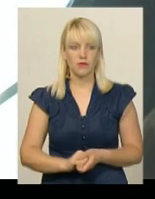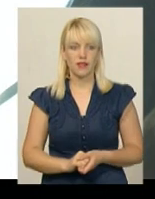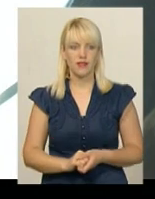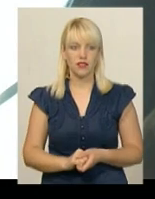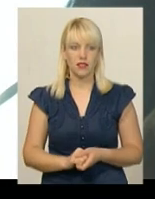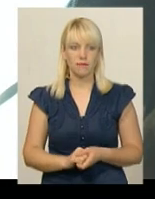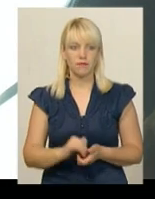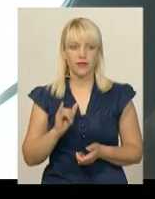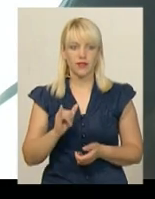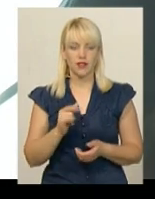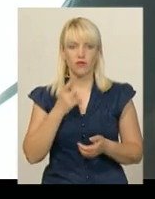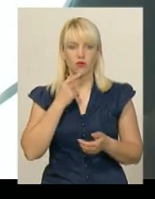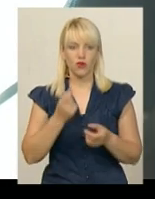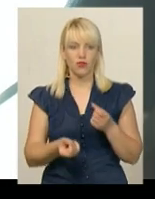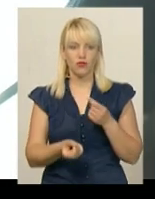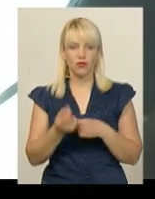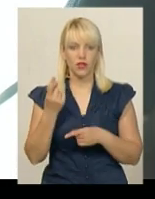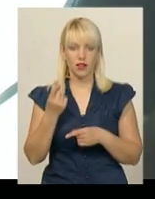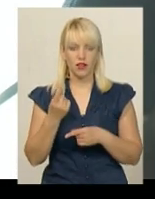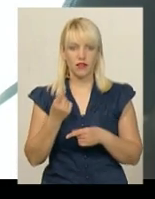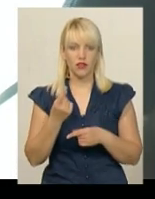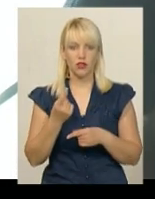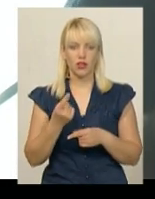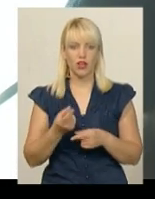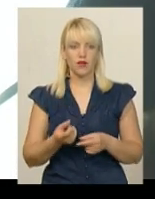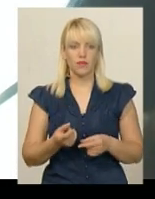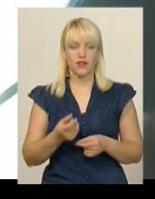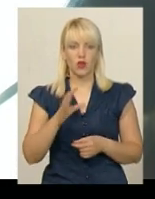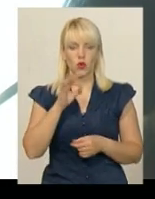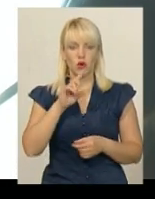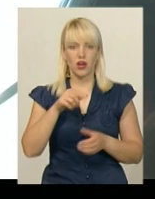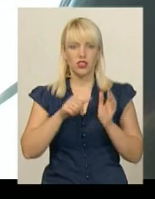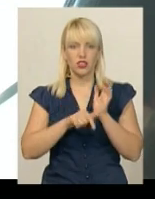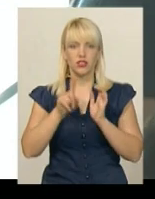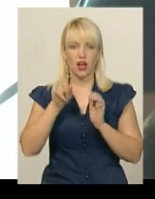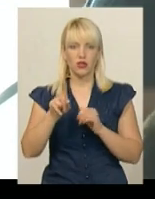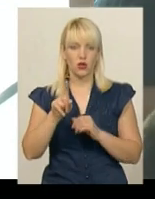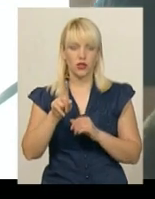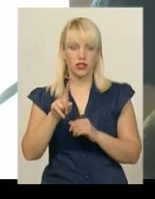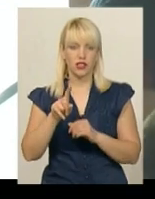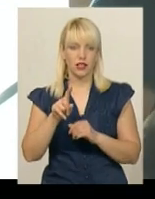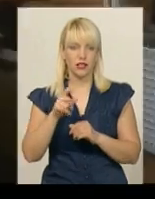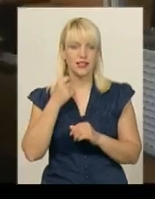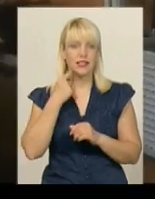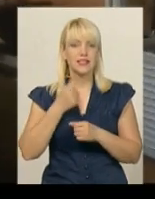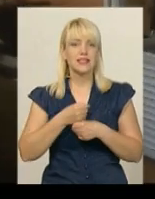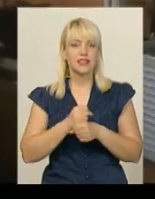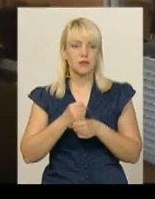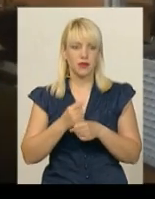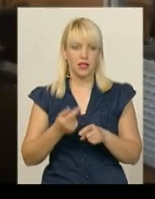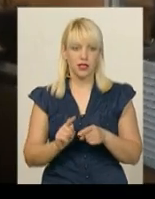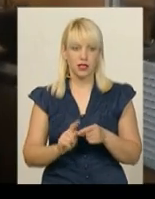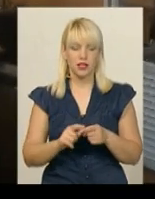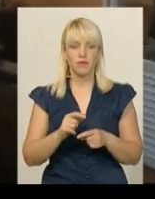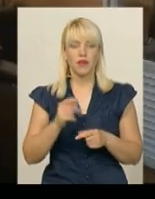алкогольного сп'яніння і в крові виявлено етиловий спирт в кількості 0,61 проміла. Вже є висновок експертиз. Підозрюваний у